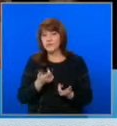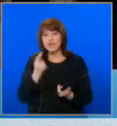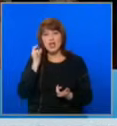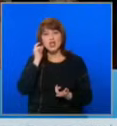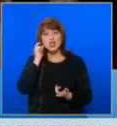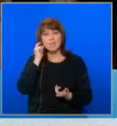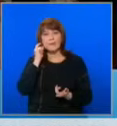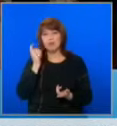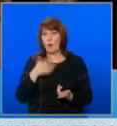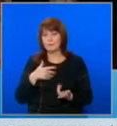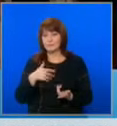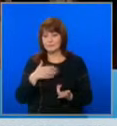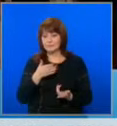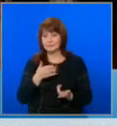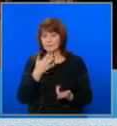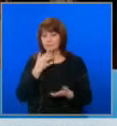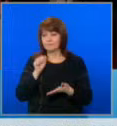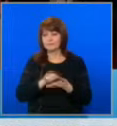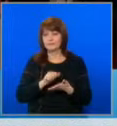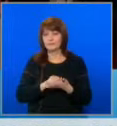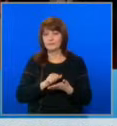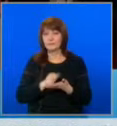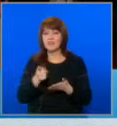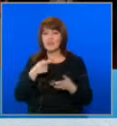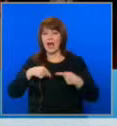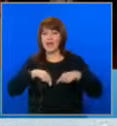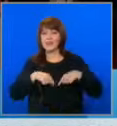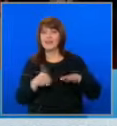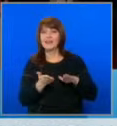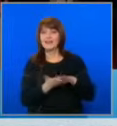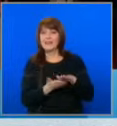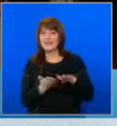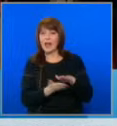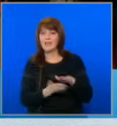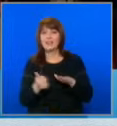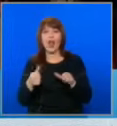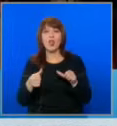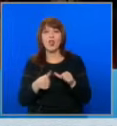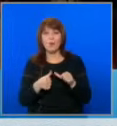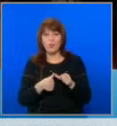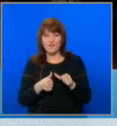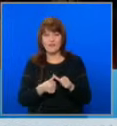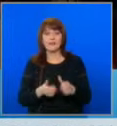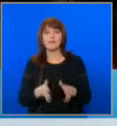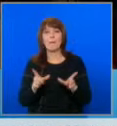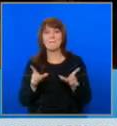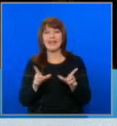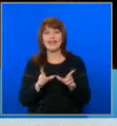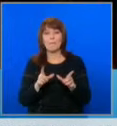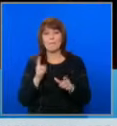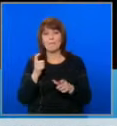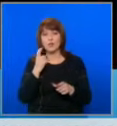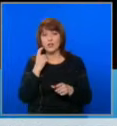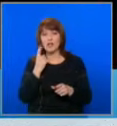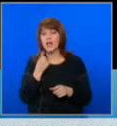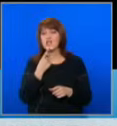името ми излезе по случая с делото с луковит и мартин божанов защо